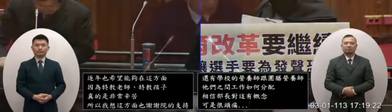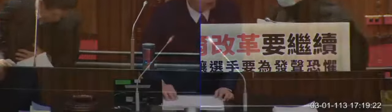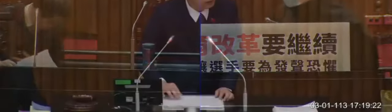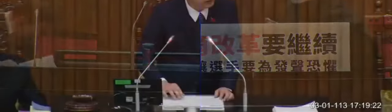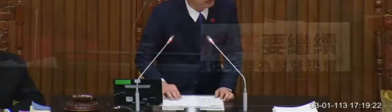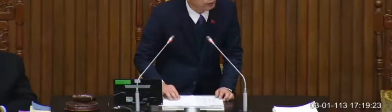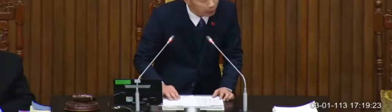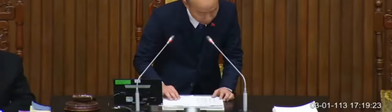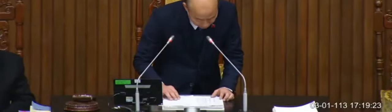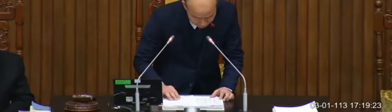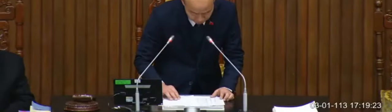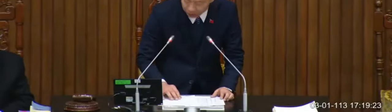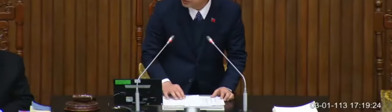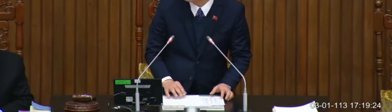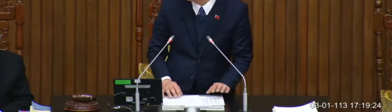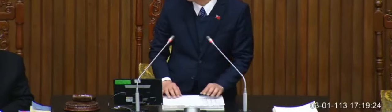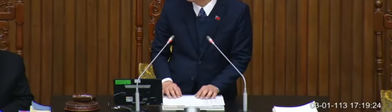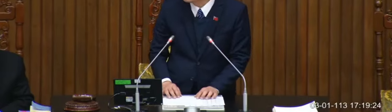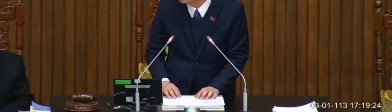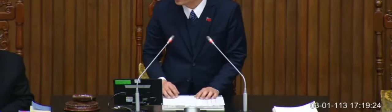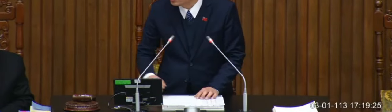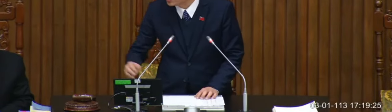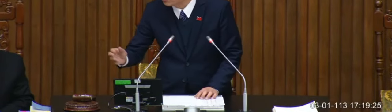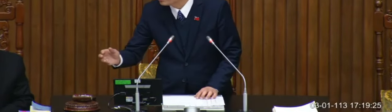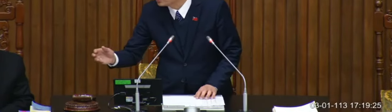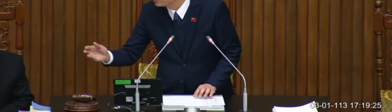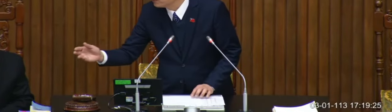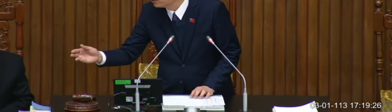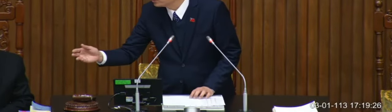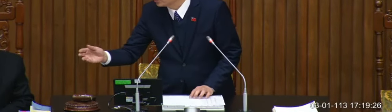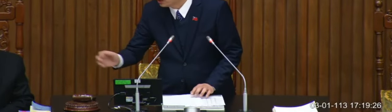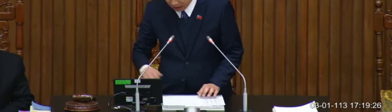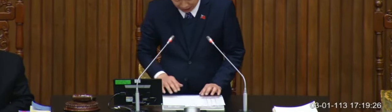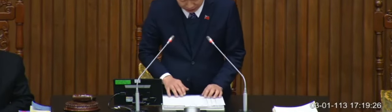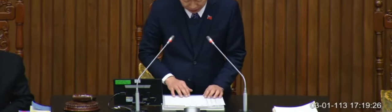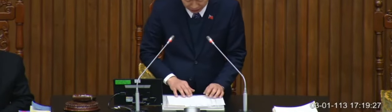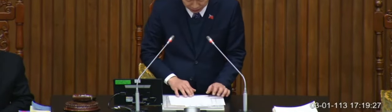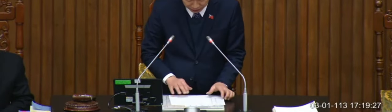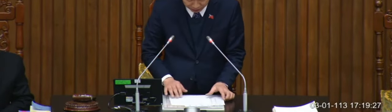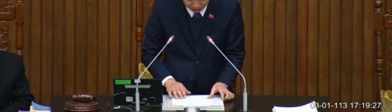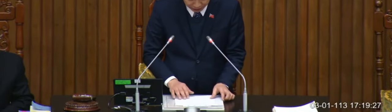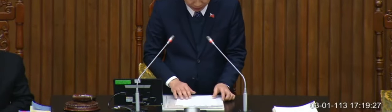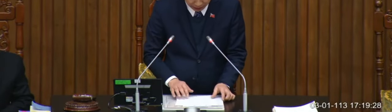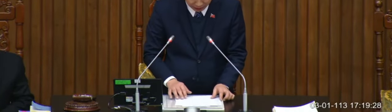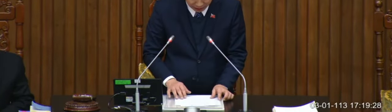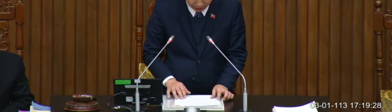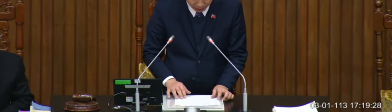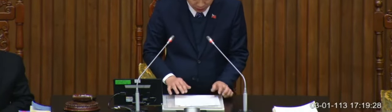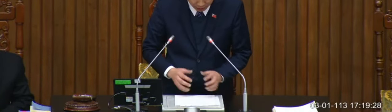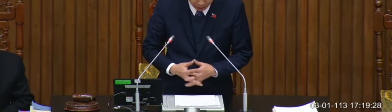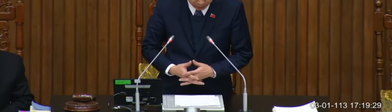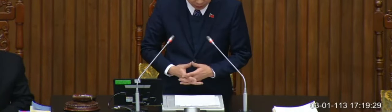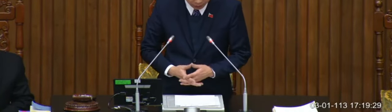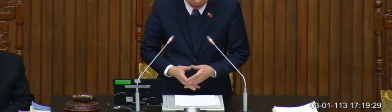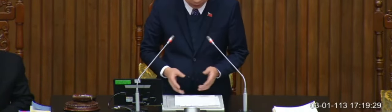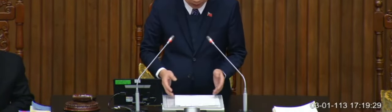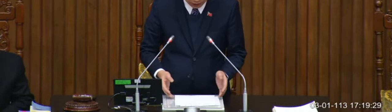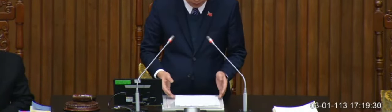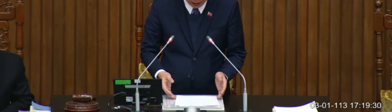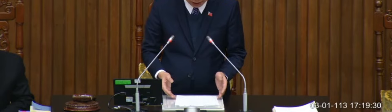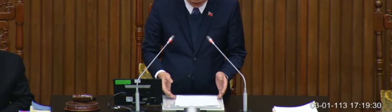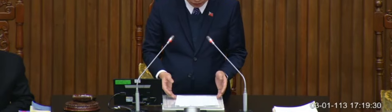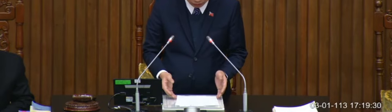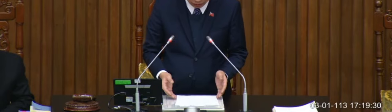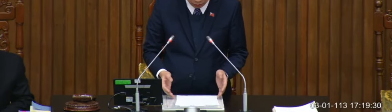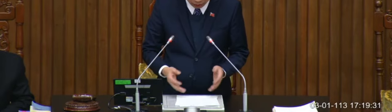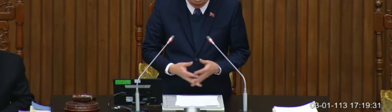谢谢陈委员培育的咨询，也非常谢谢陈院长、郑副院长以及各位首长特别跟大家报告。报告院会，本